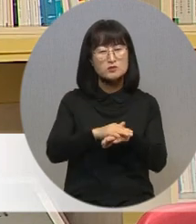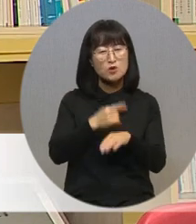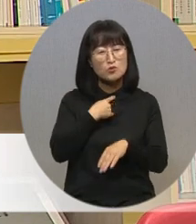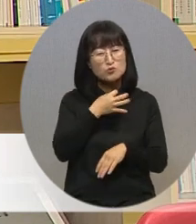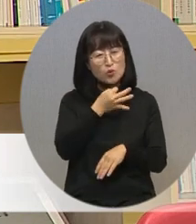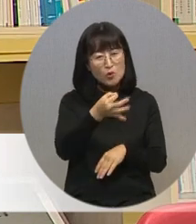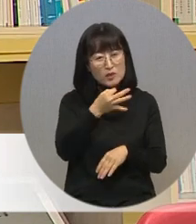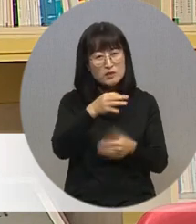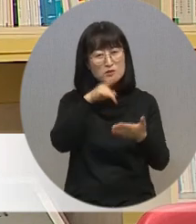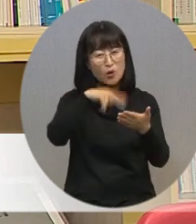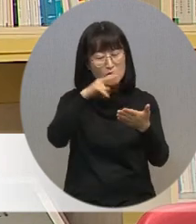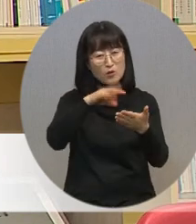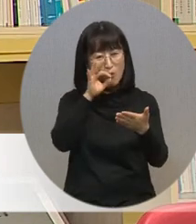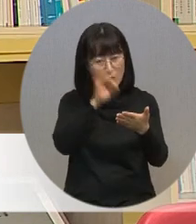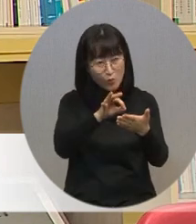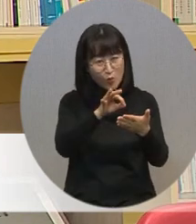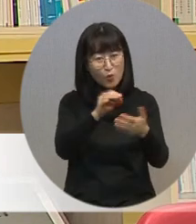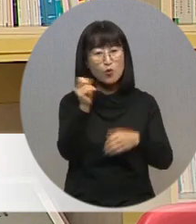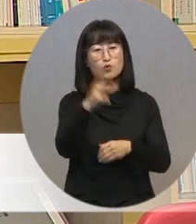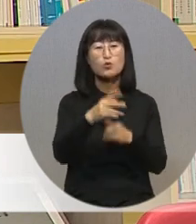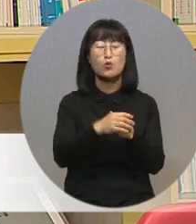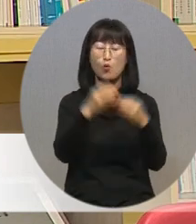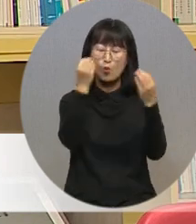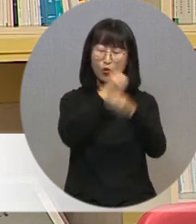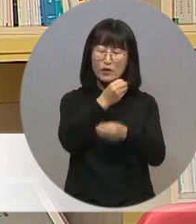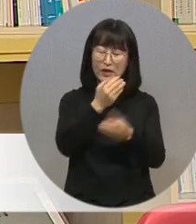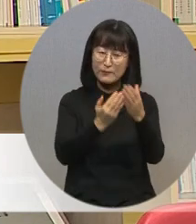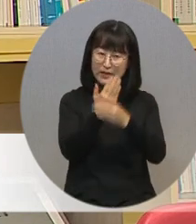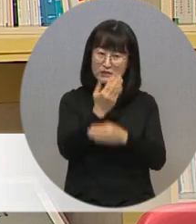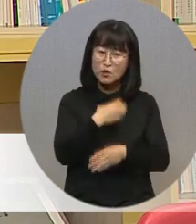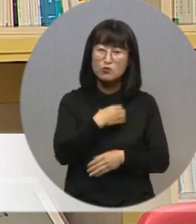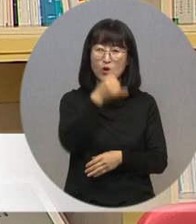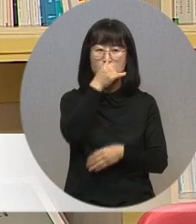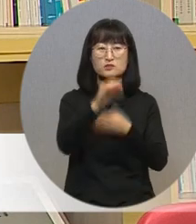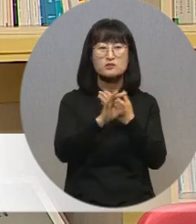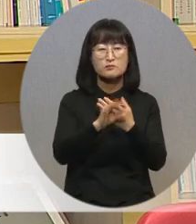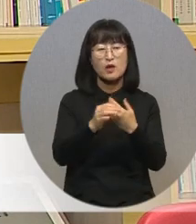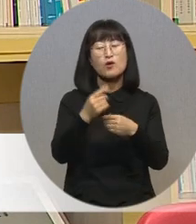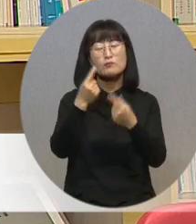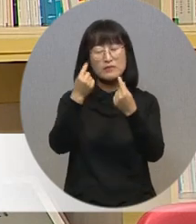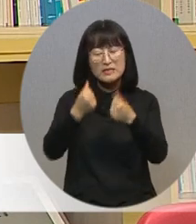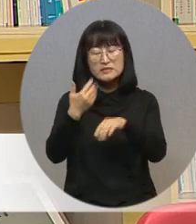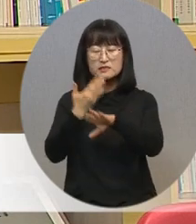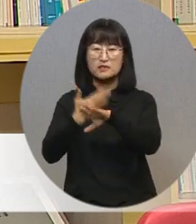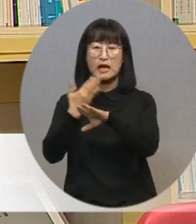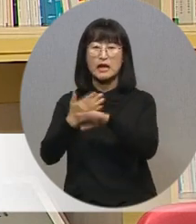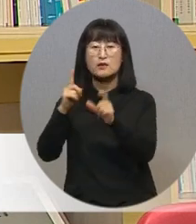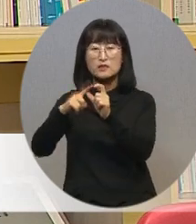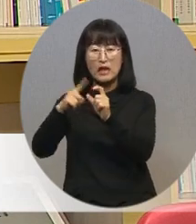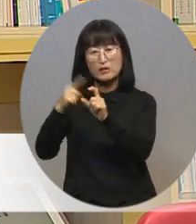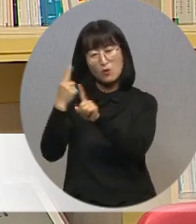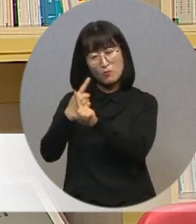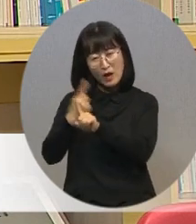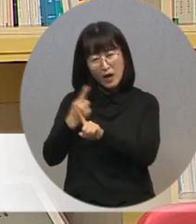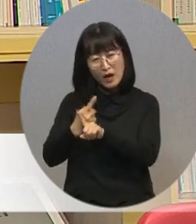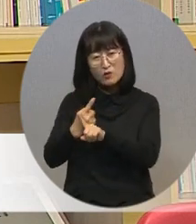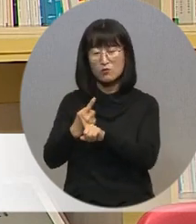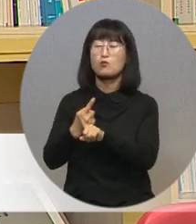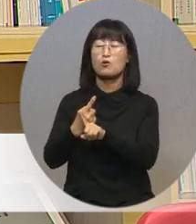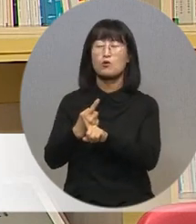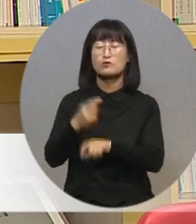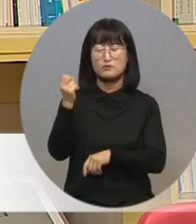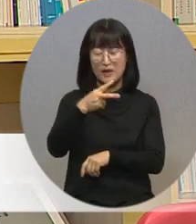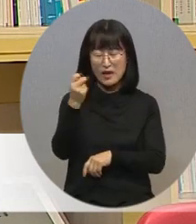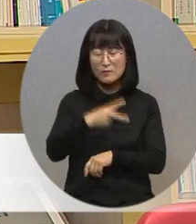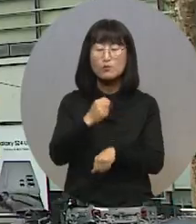소리내서 읽어보고 오해 여지가 있다 그러면 유사한 다른 표현들로 바꾸고 이런 작업을 반복을